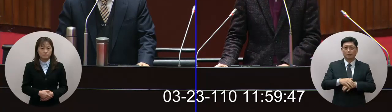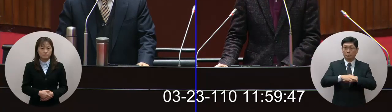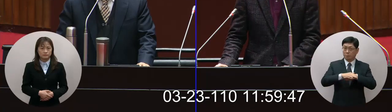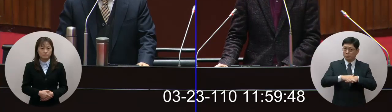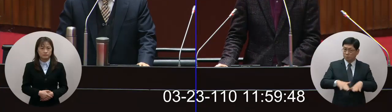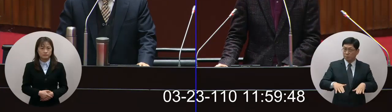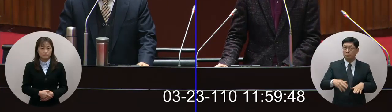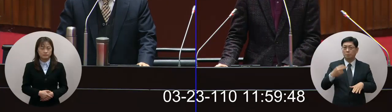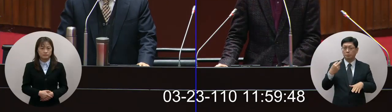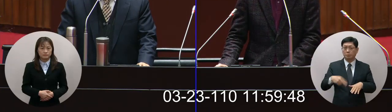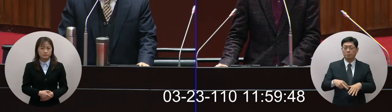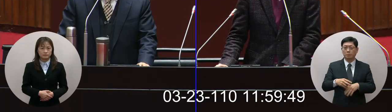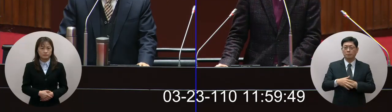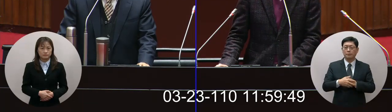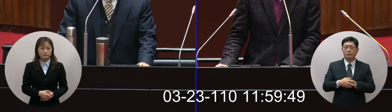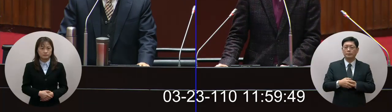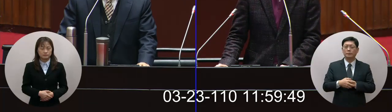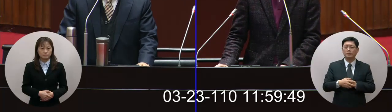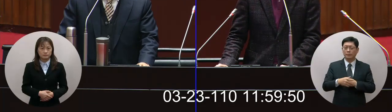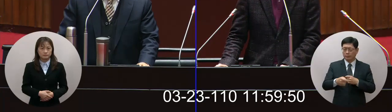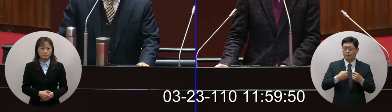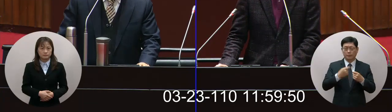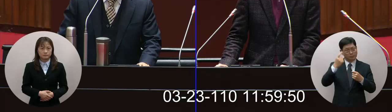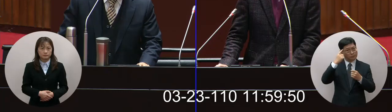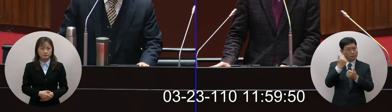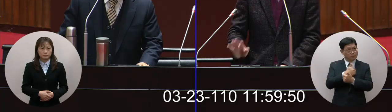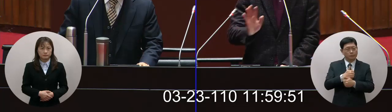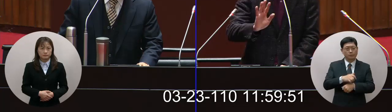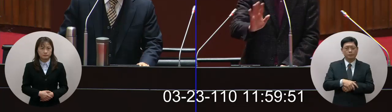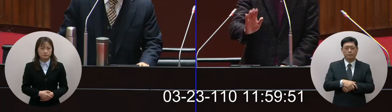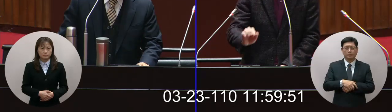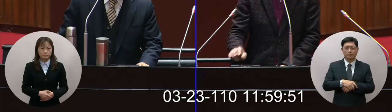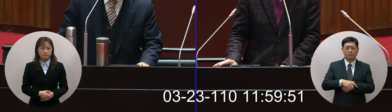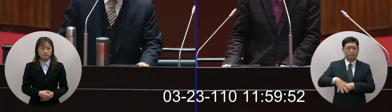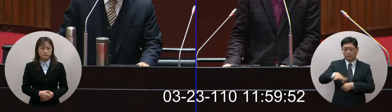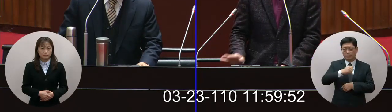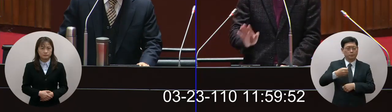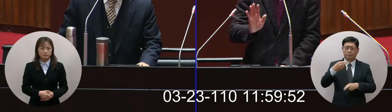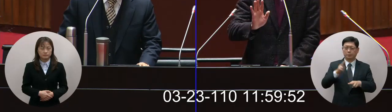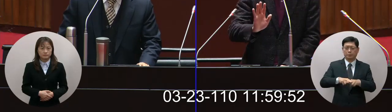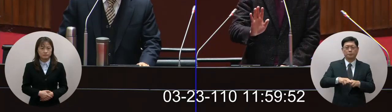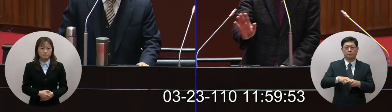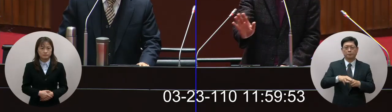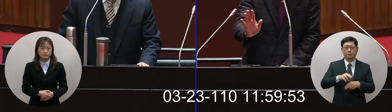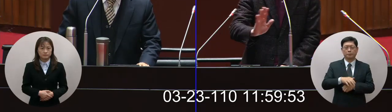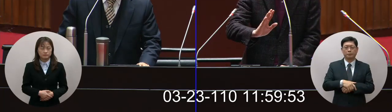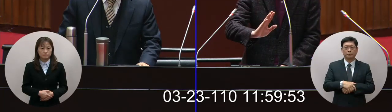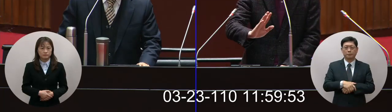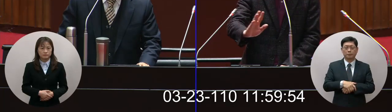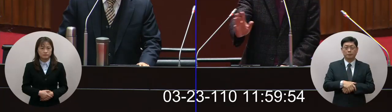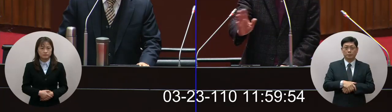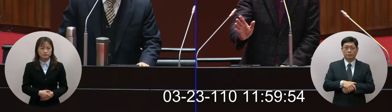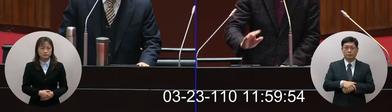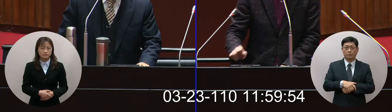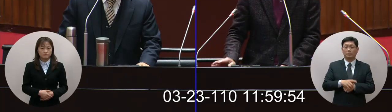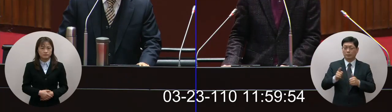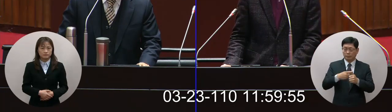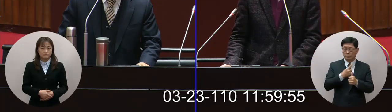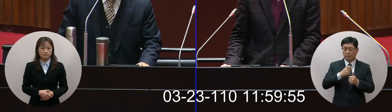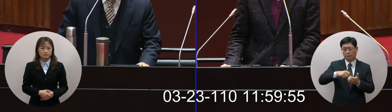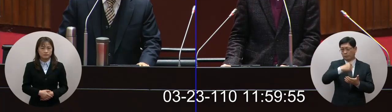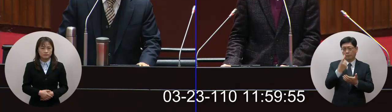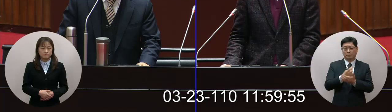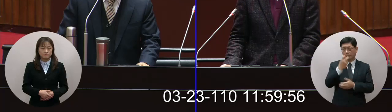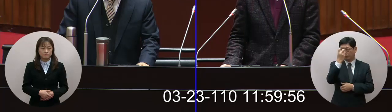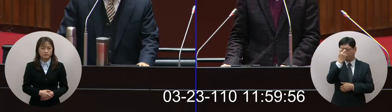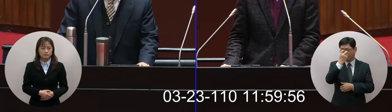全可以的这个考量之下，是不是全部先停飞，整个全部大规模